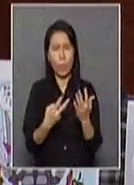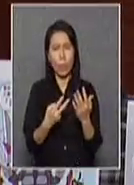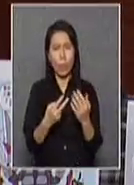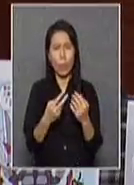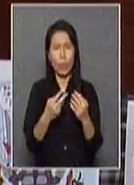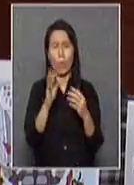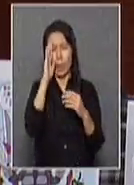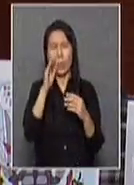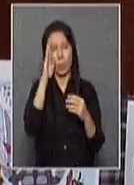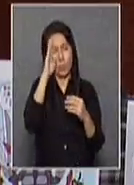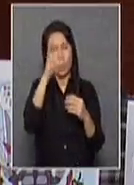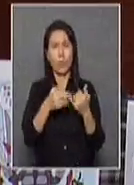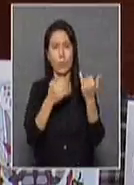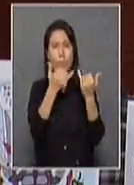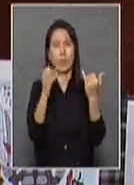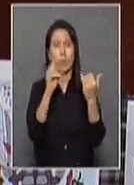660項，對唔住。 係啊。